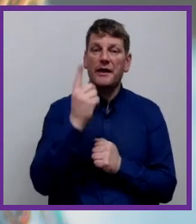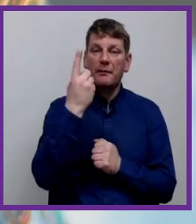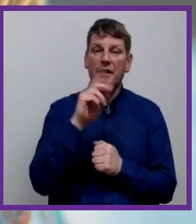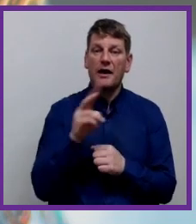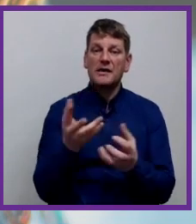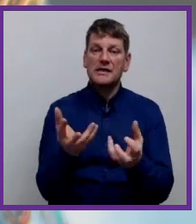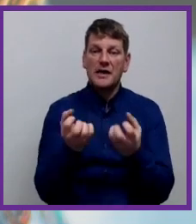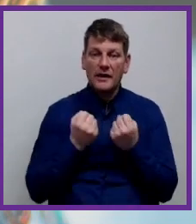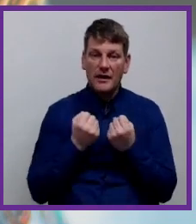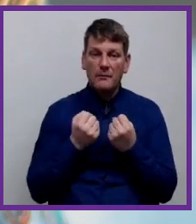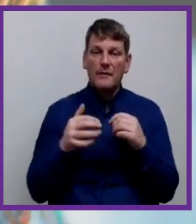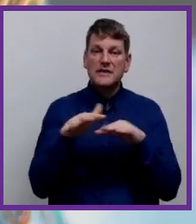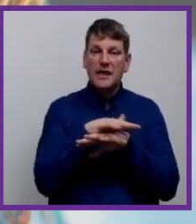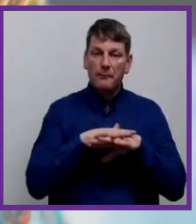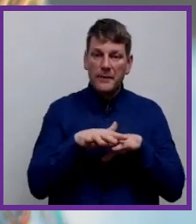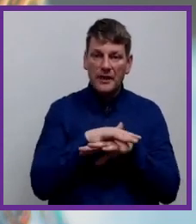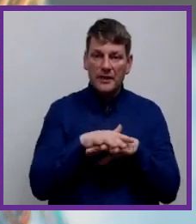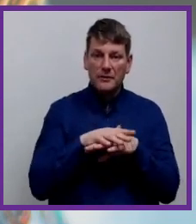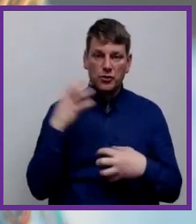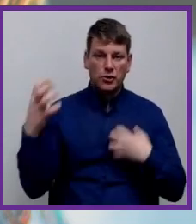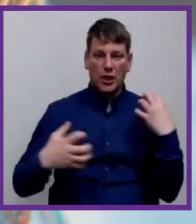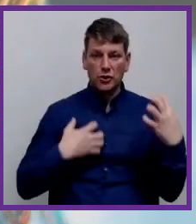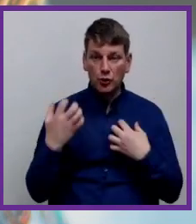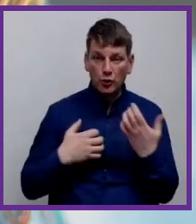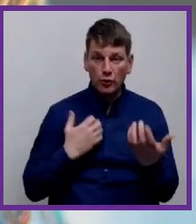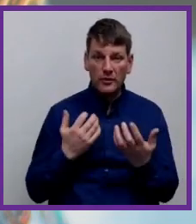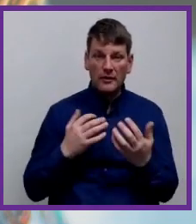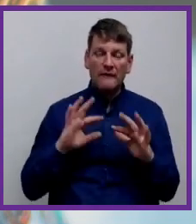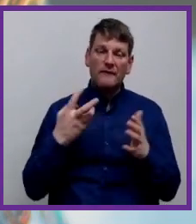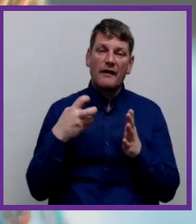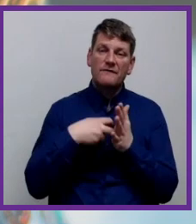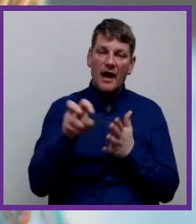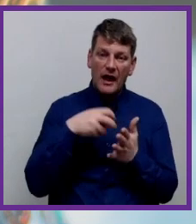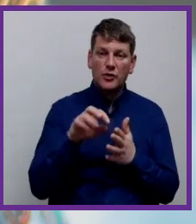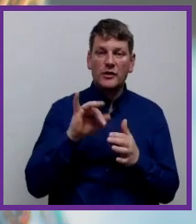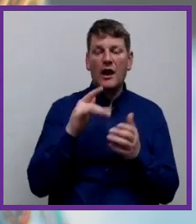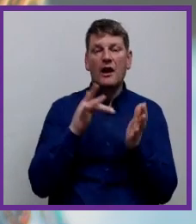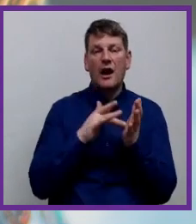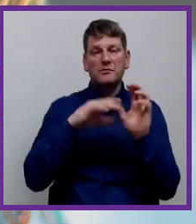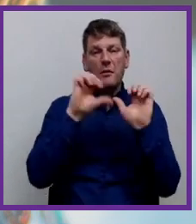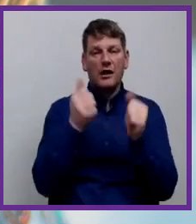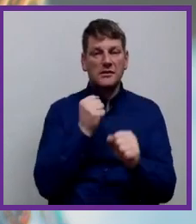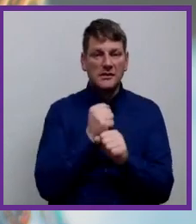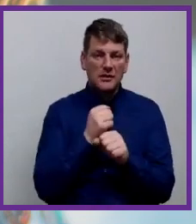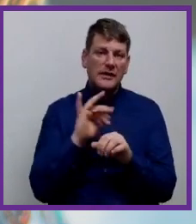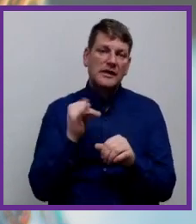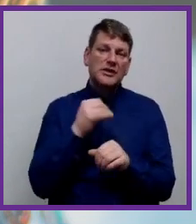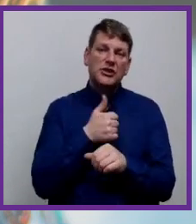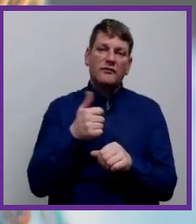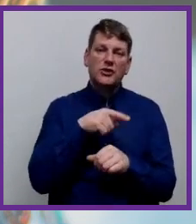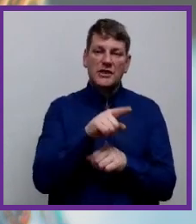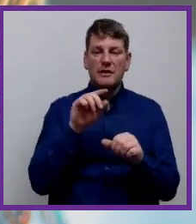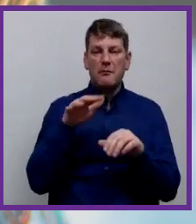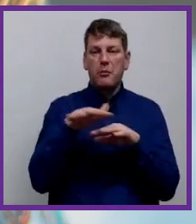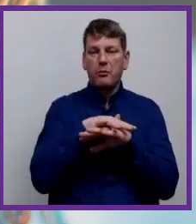saņem sabiedrības sašutumu vai vēstules, ja kāds mākslas darbs, īpaši, ja tas ir publiskajā telpā,